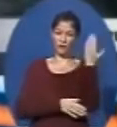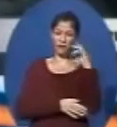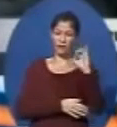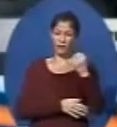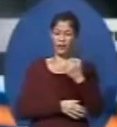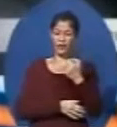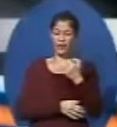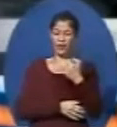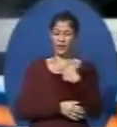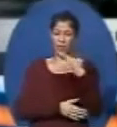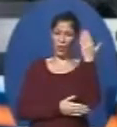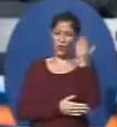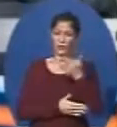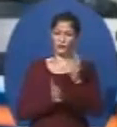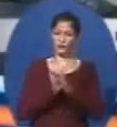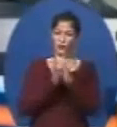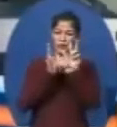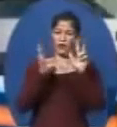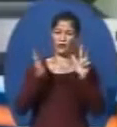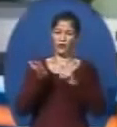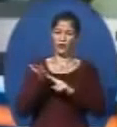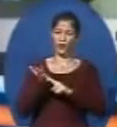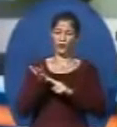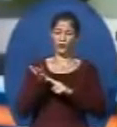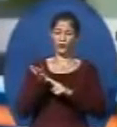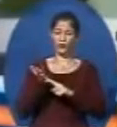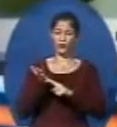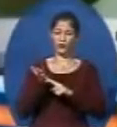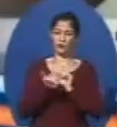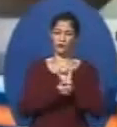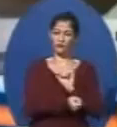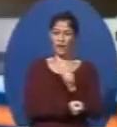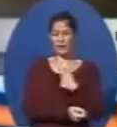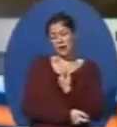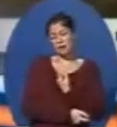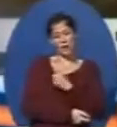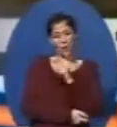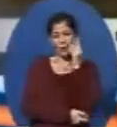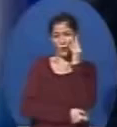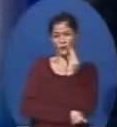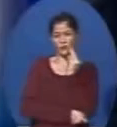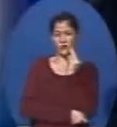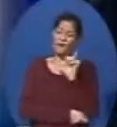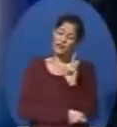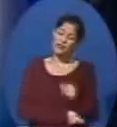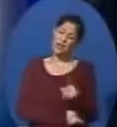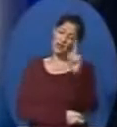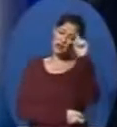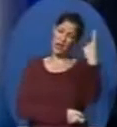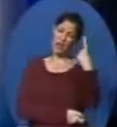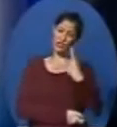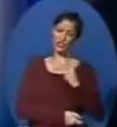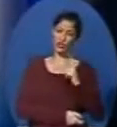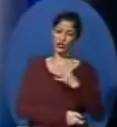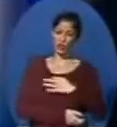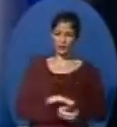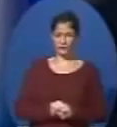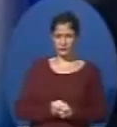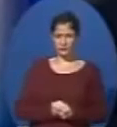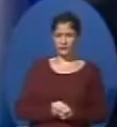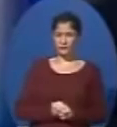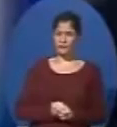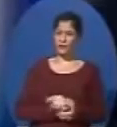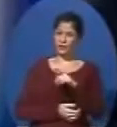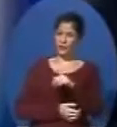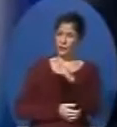נגזרים עליי 18 חודשי מאסר, לא הייתי מרוצה, אבל זאת עבדה אישית. עורך הדין אבי יצחק, מה אתה מרוצה מפסק הדין? אתה